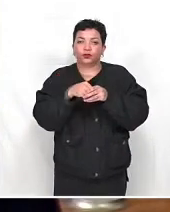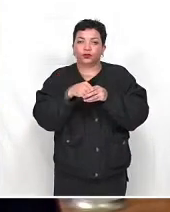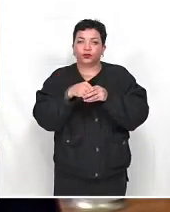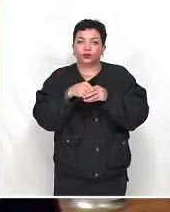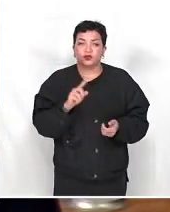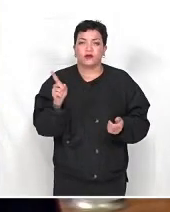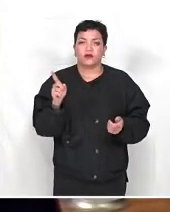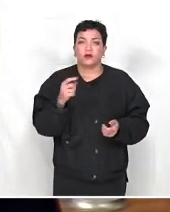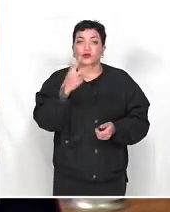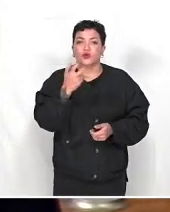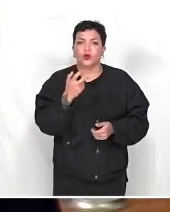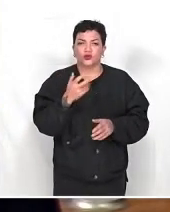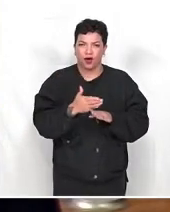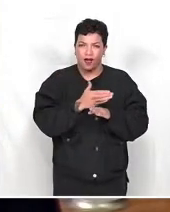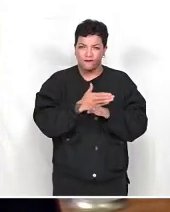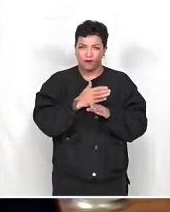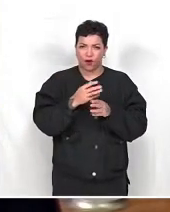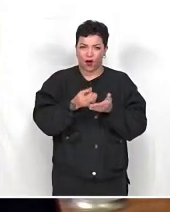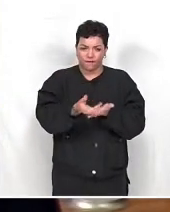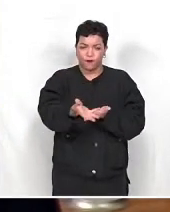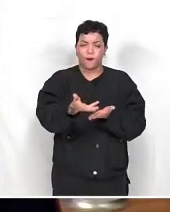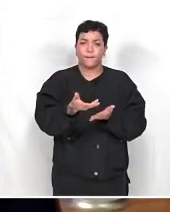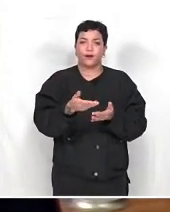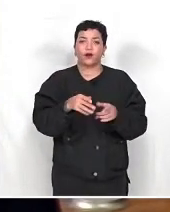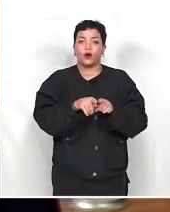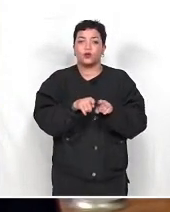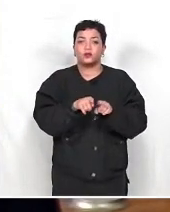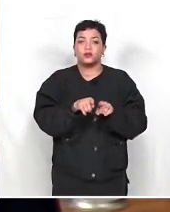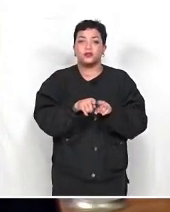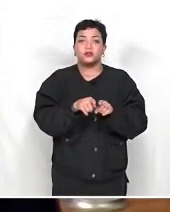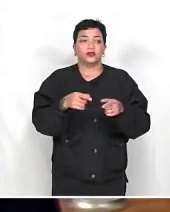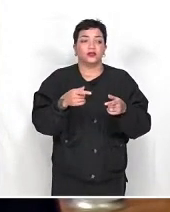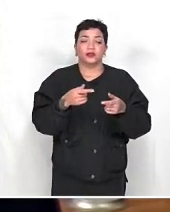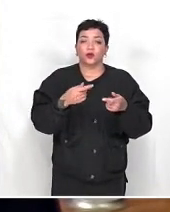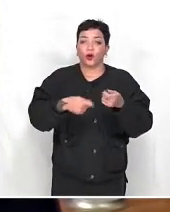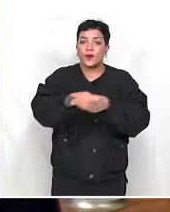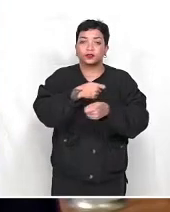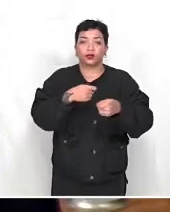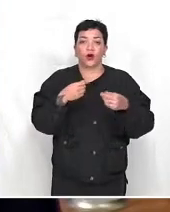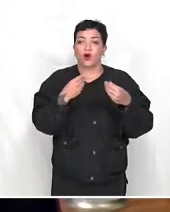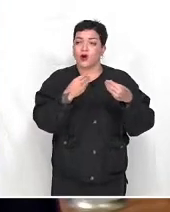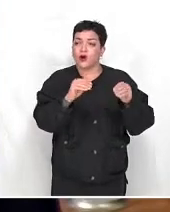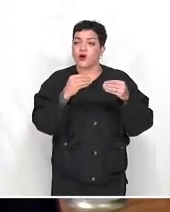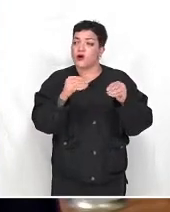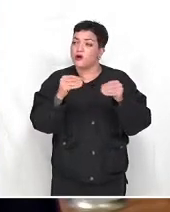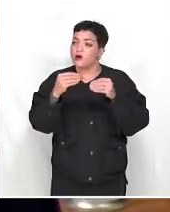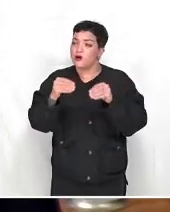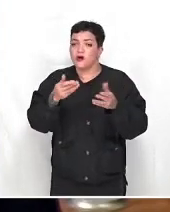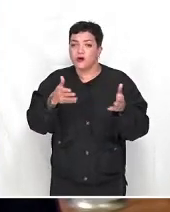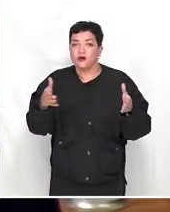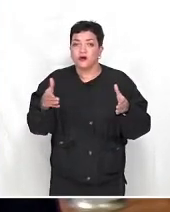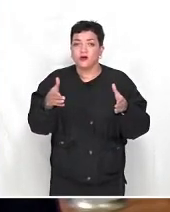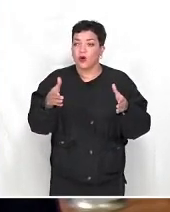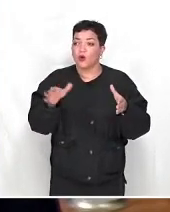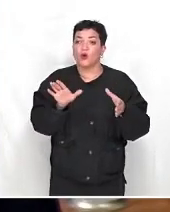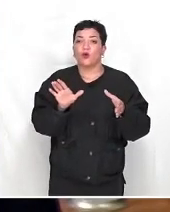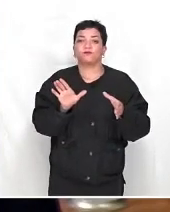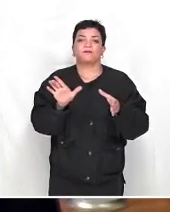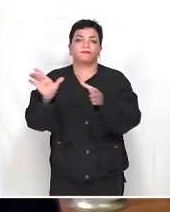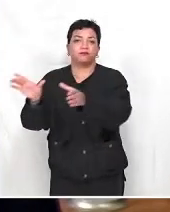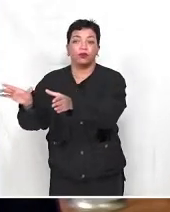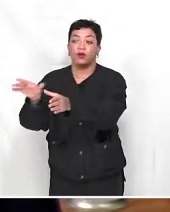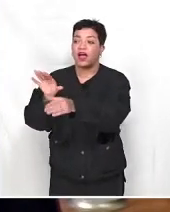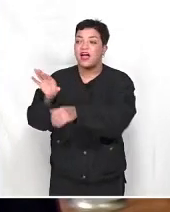qu'une cible de commerçants, notamment, mais pas que, ont été soigneusement écartés de la liste des